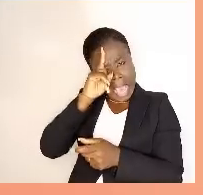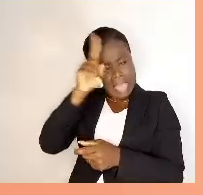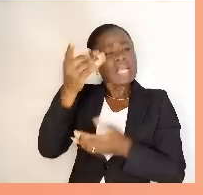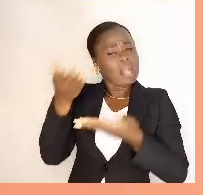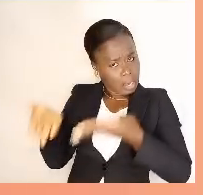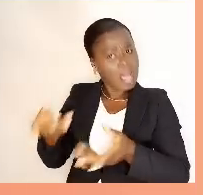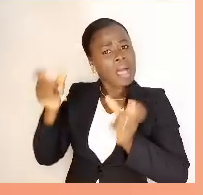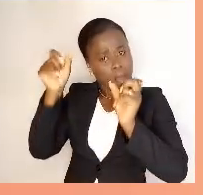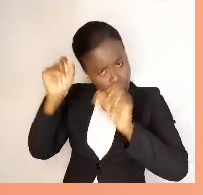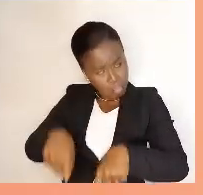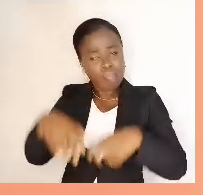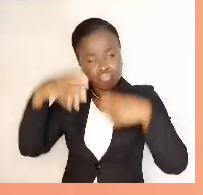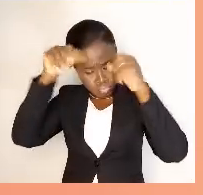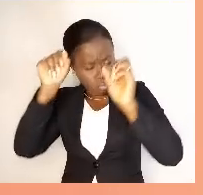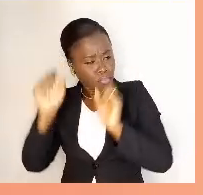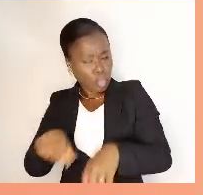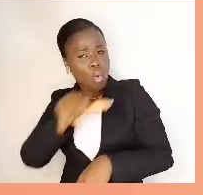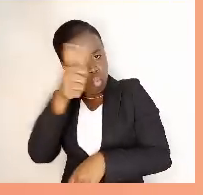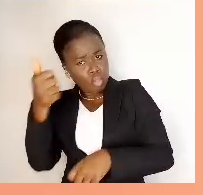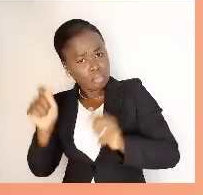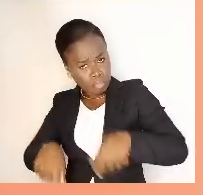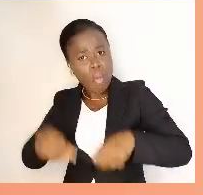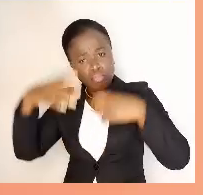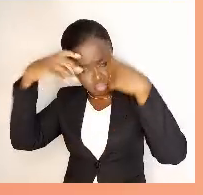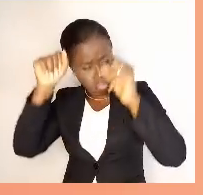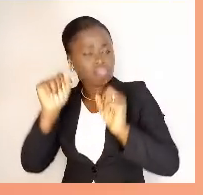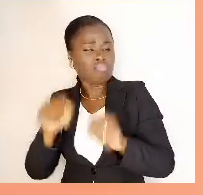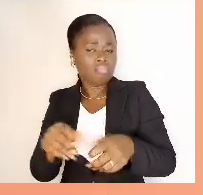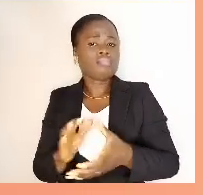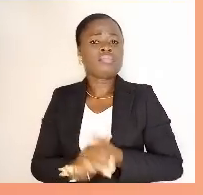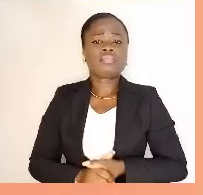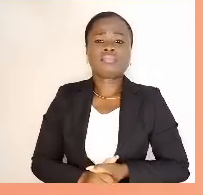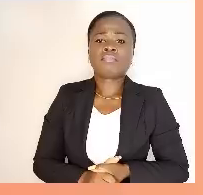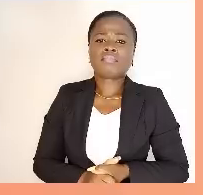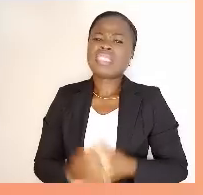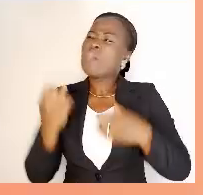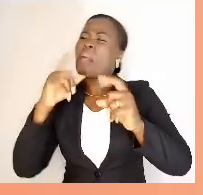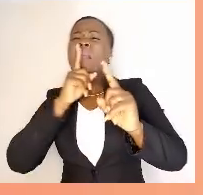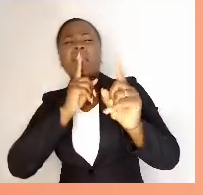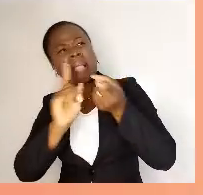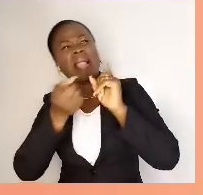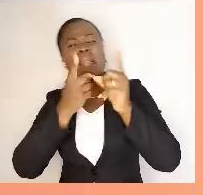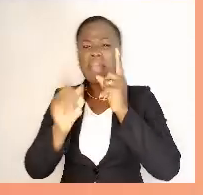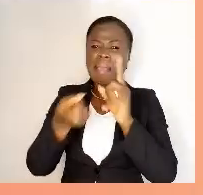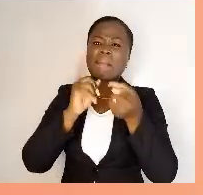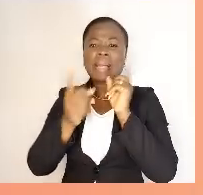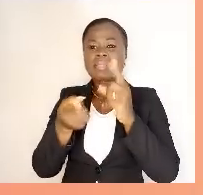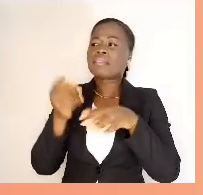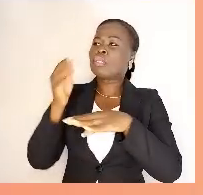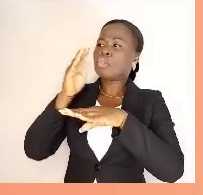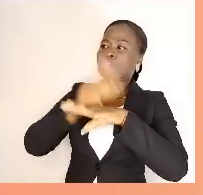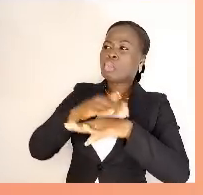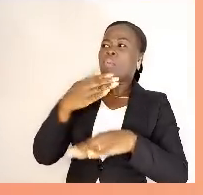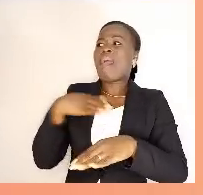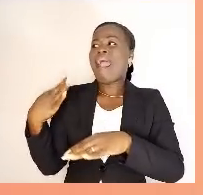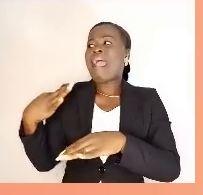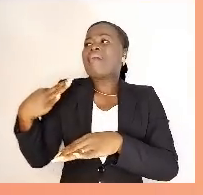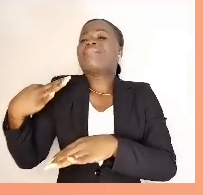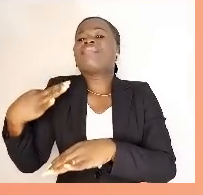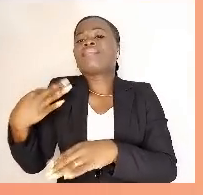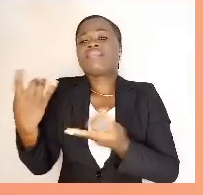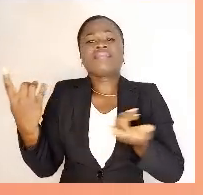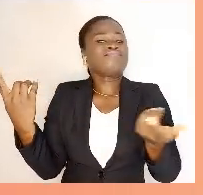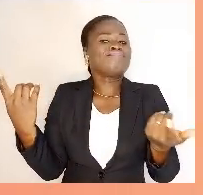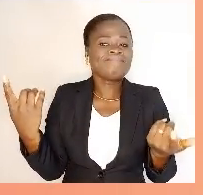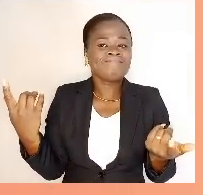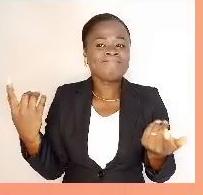également capables de pousser le pays vers l'émergence. On a tant spéculé, commenté sur